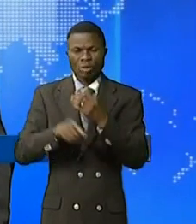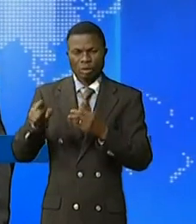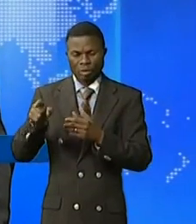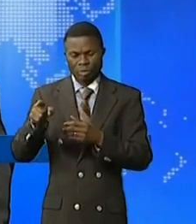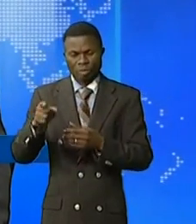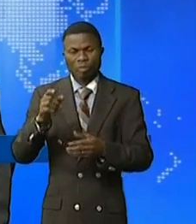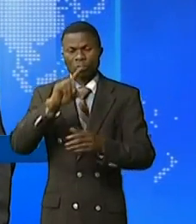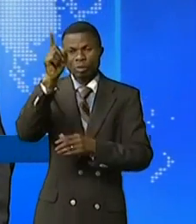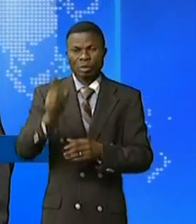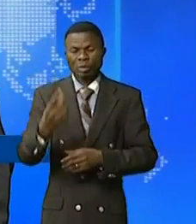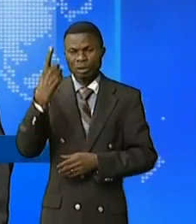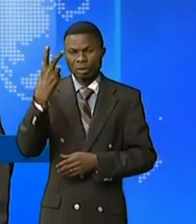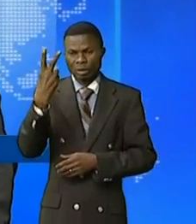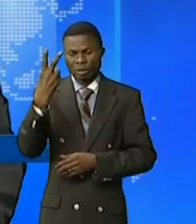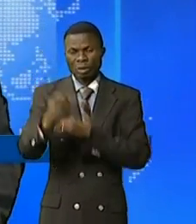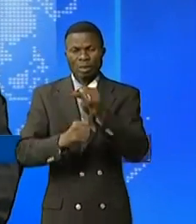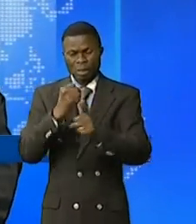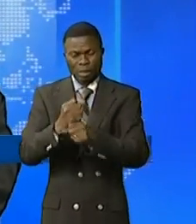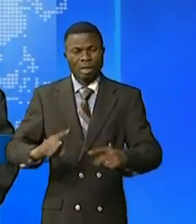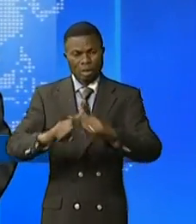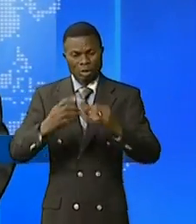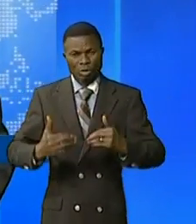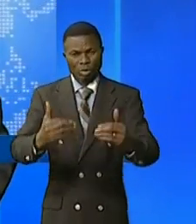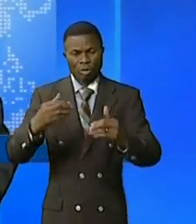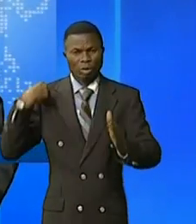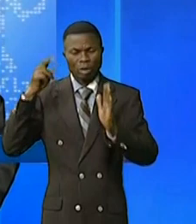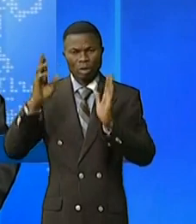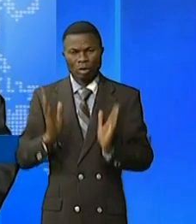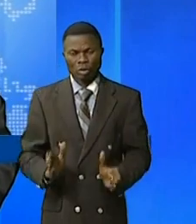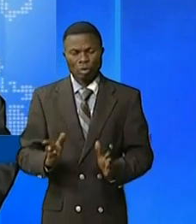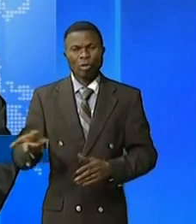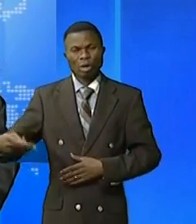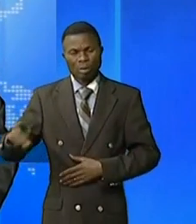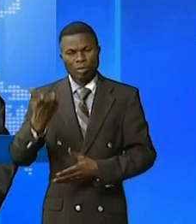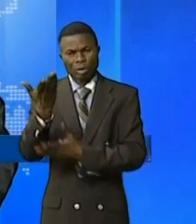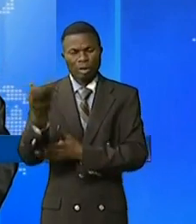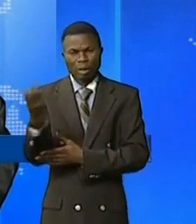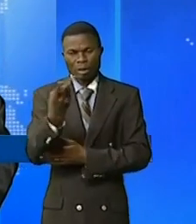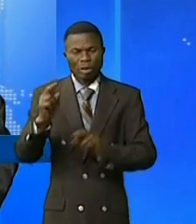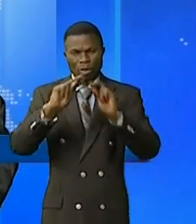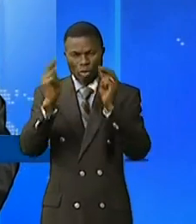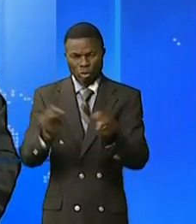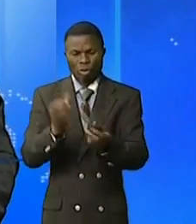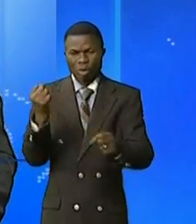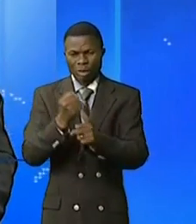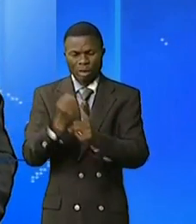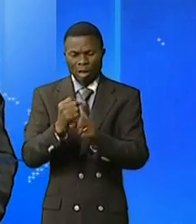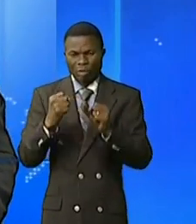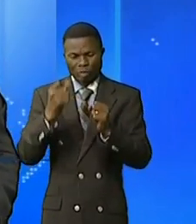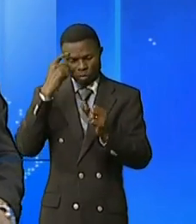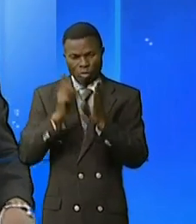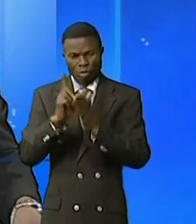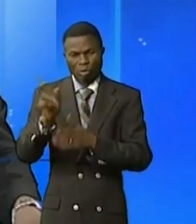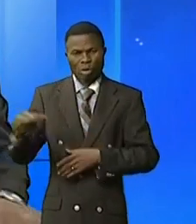Après plus d'une trentaine d'années de conflit, le gouverneur de province exhorte ces deux communautés à travailler pour le développement de